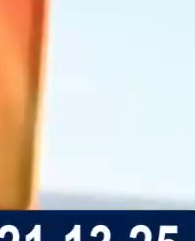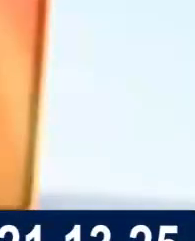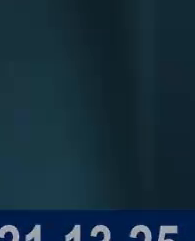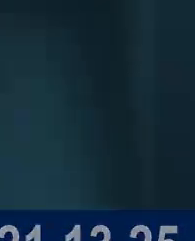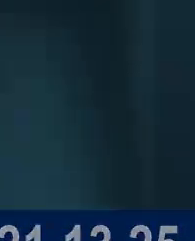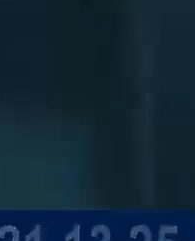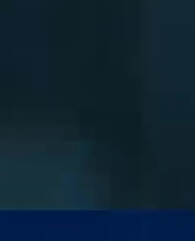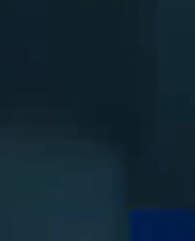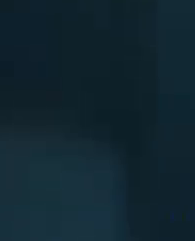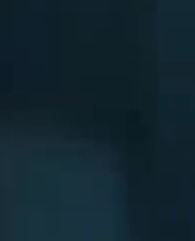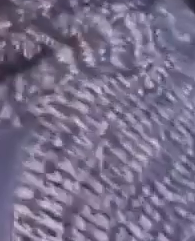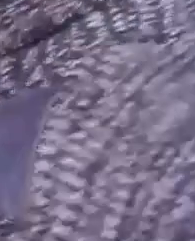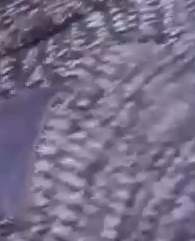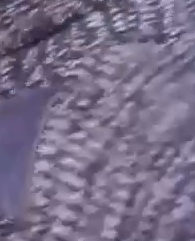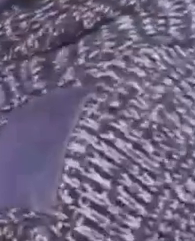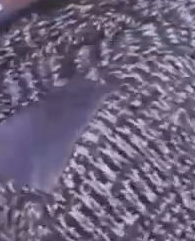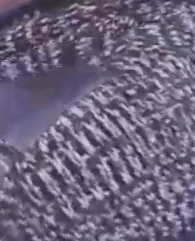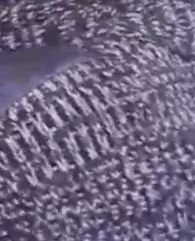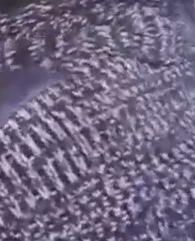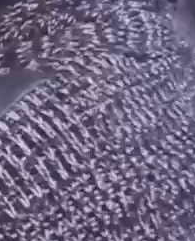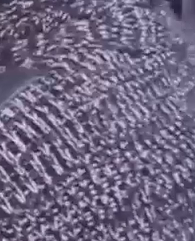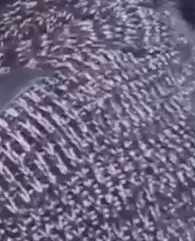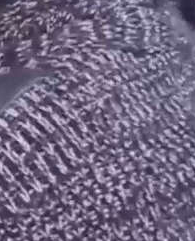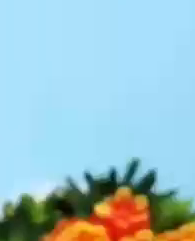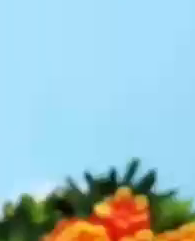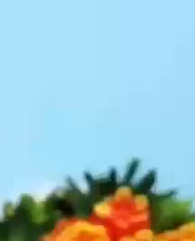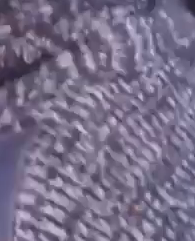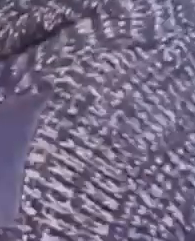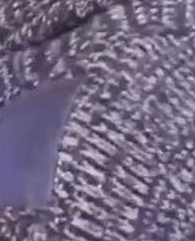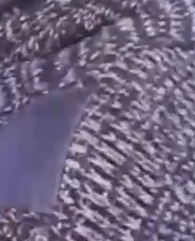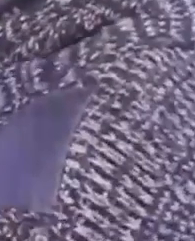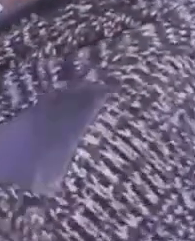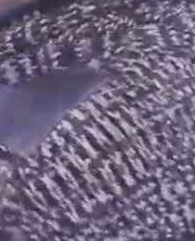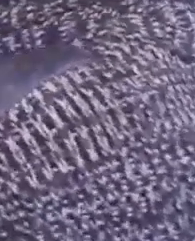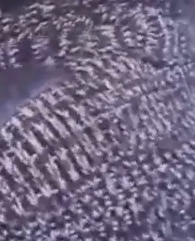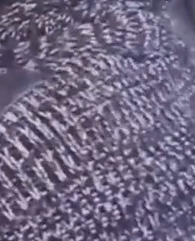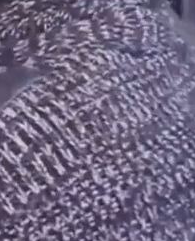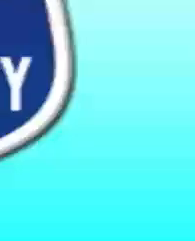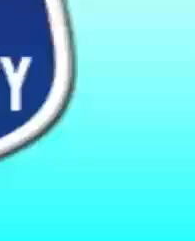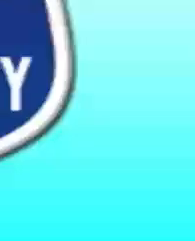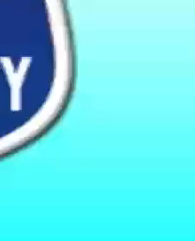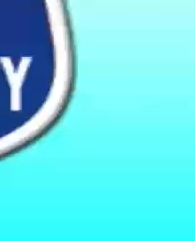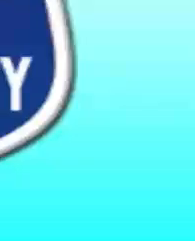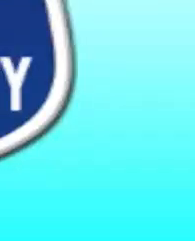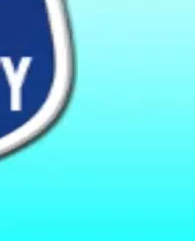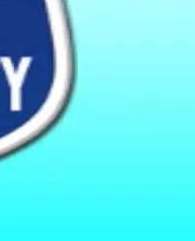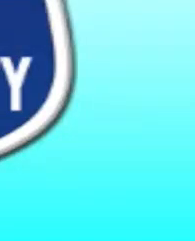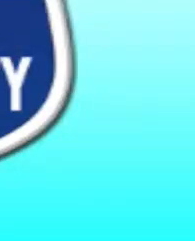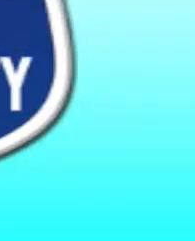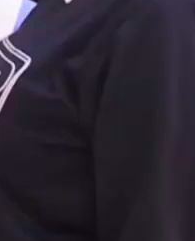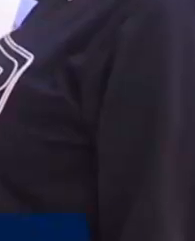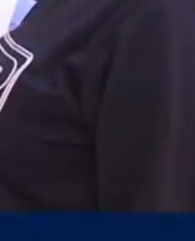na yose n'izindi nyinshi tugushyira amativirisi na application zose hifashishijwe imashini yabugenewe tukanaguha garanti